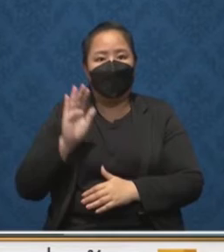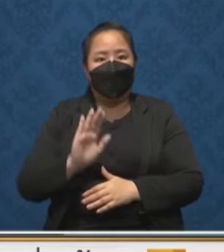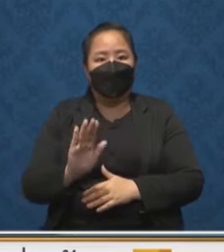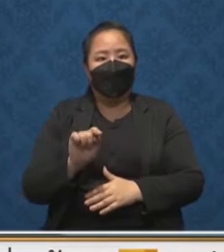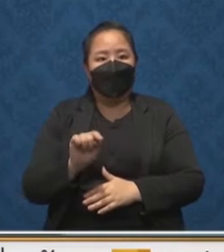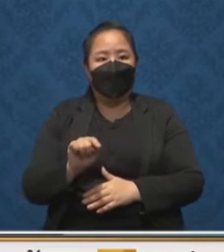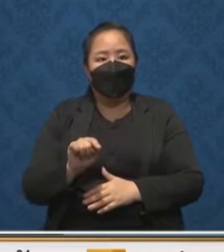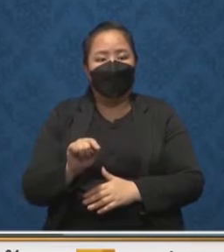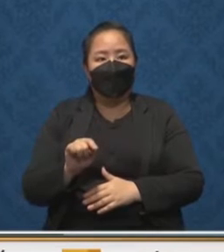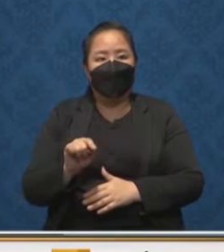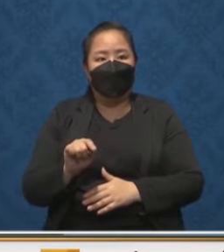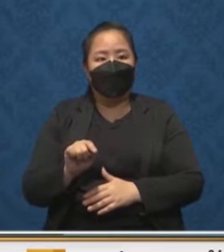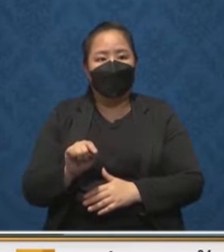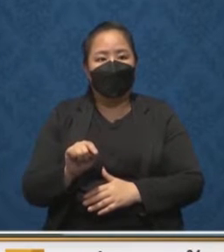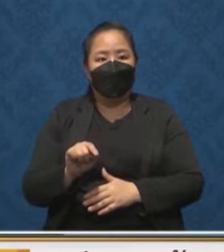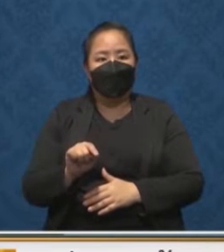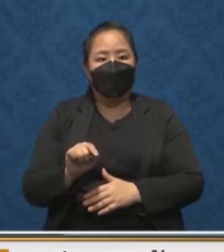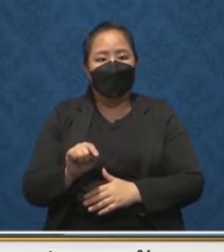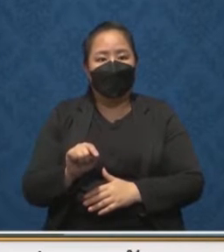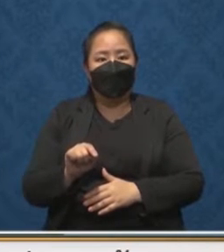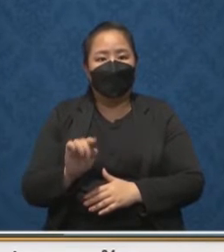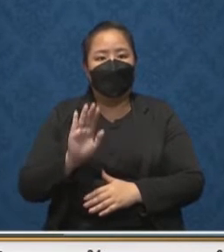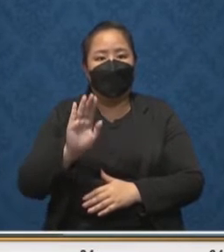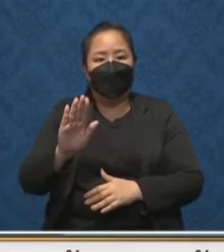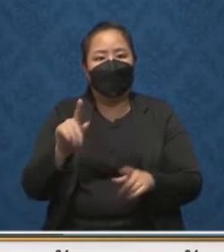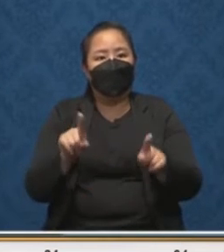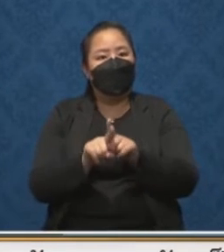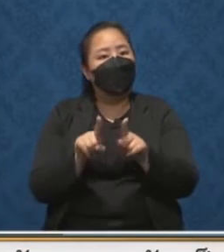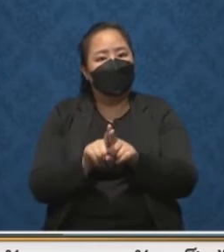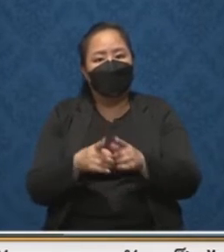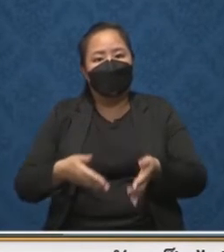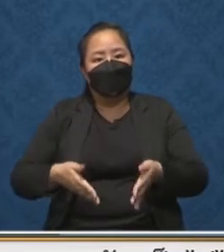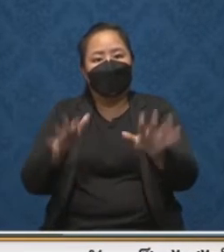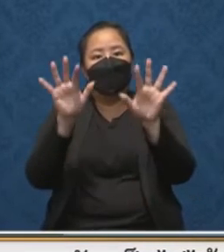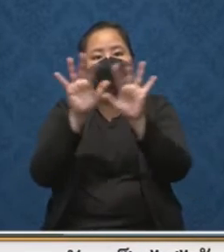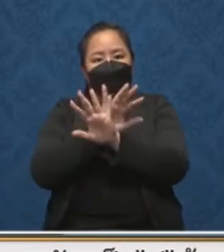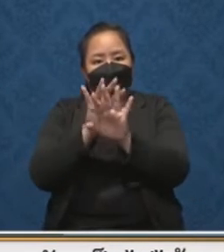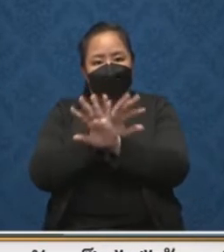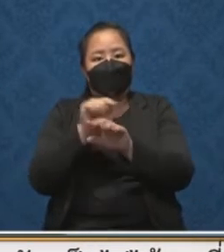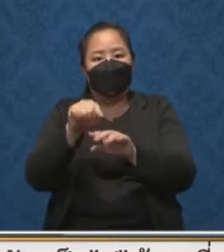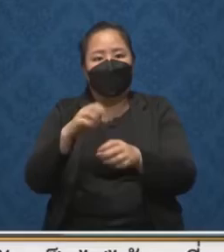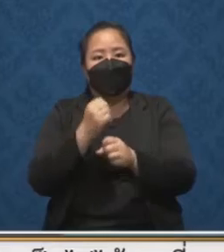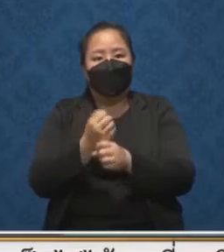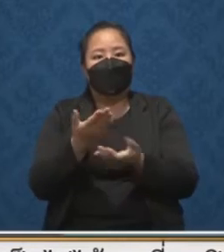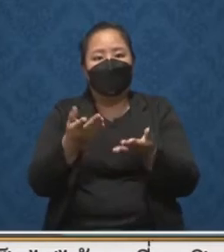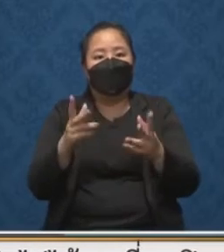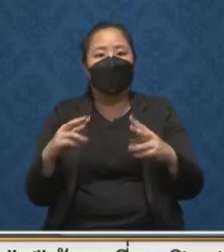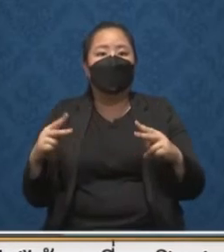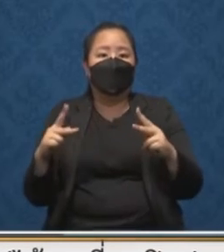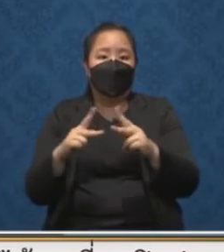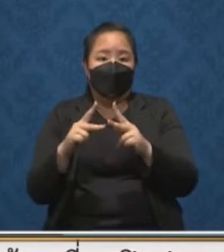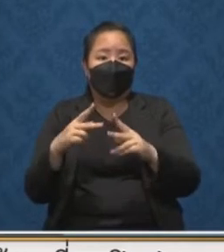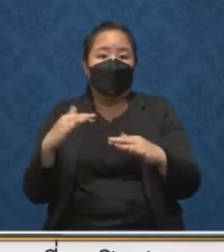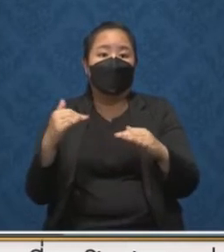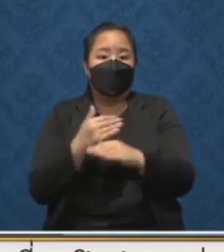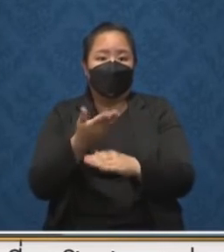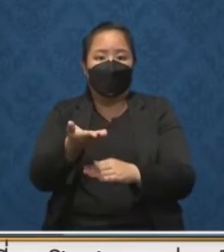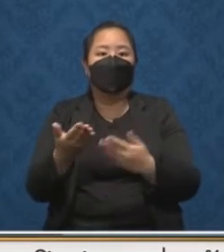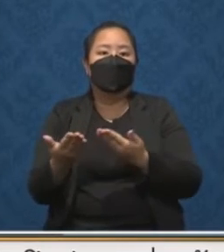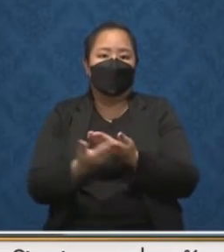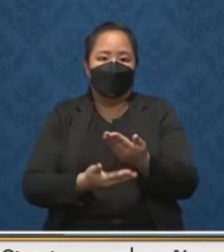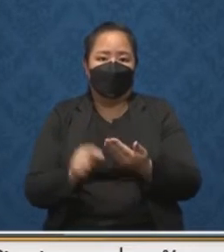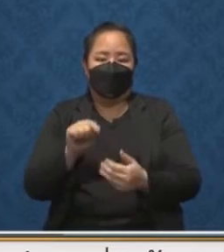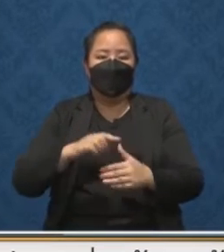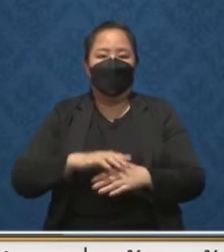ตทางเนี่ยที่ใกล้เคียงกับที่แยกบ้านหัวโป่งนะครับตำบลหนองอ้อจึงขอให้ทางกระทรวงคมนาคมได้พิจารณาดำเนินการด้วยครับ